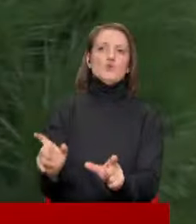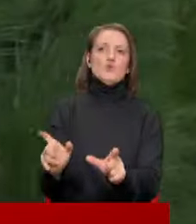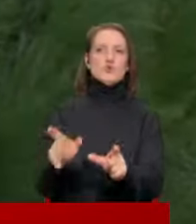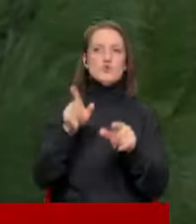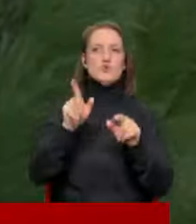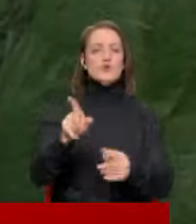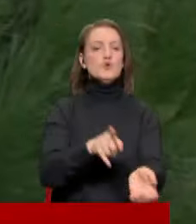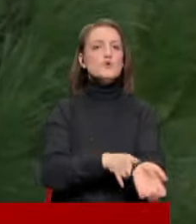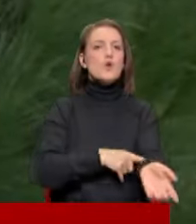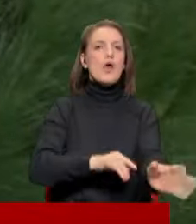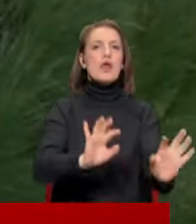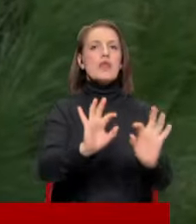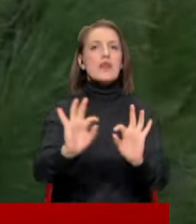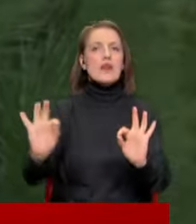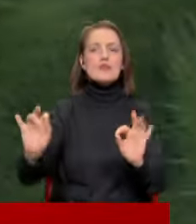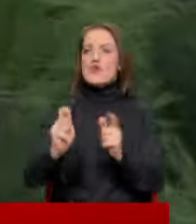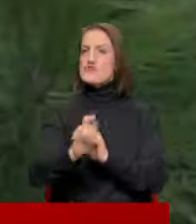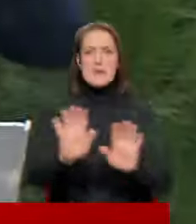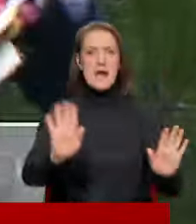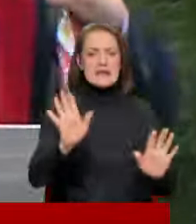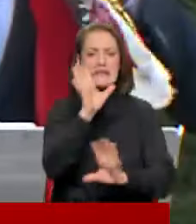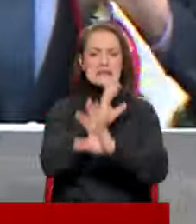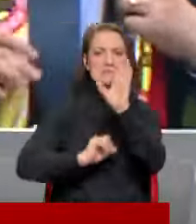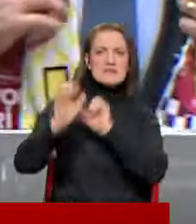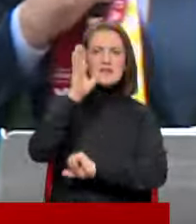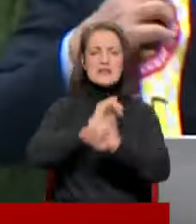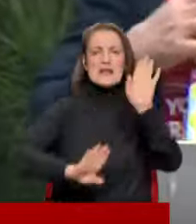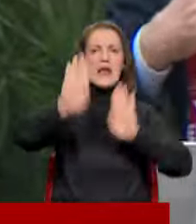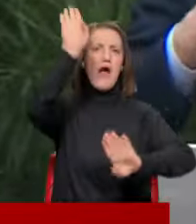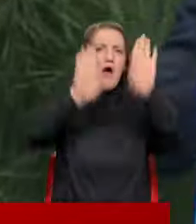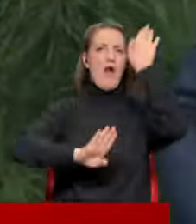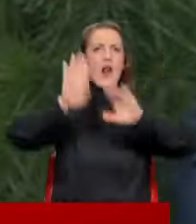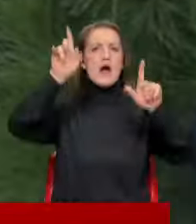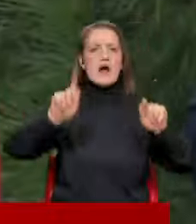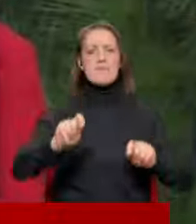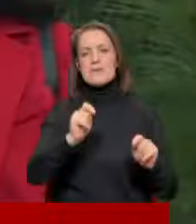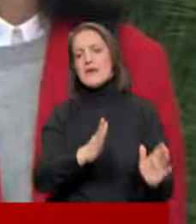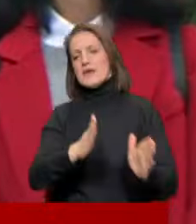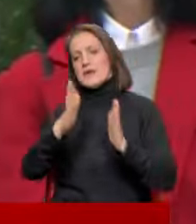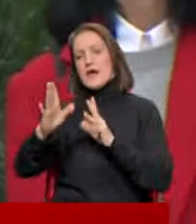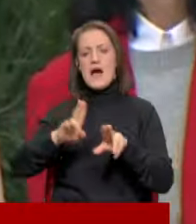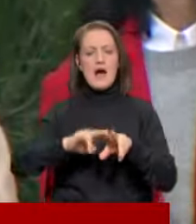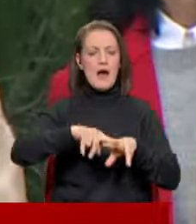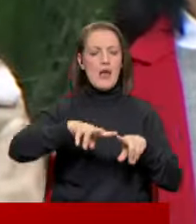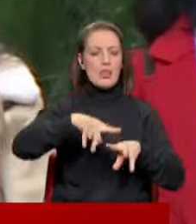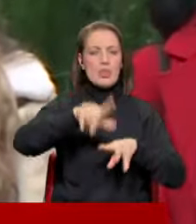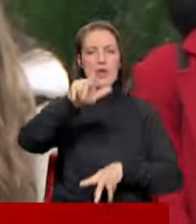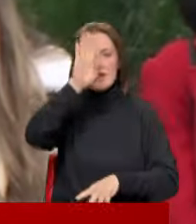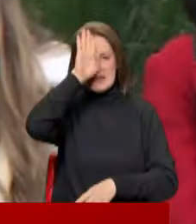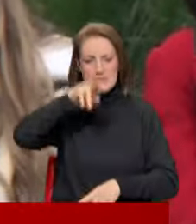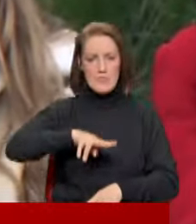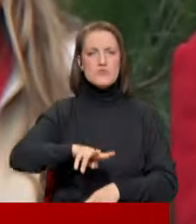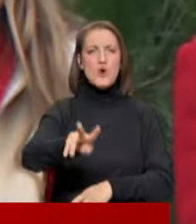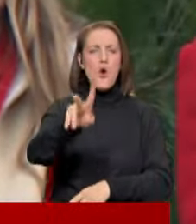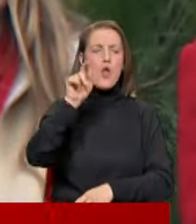Huylu huyundan vazgeçer mi gizli gizli ihale yapıp bir yandan Kanal İstanbul'da yol yürümeye